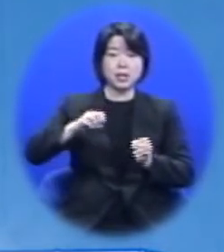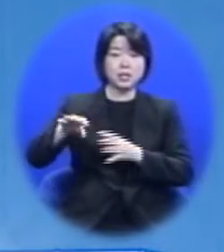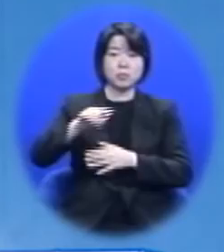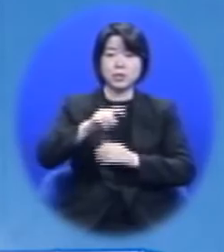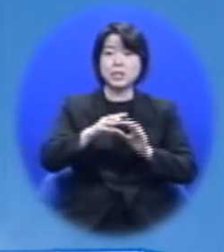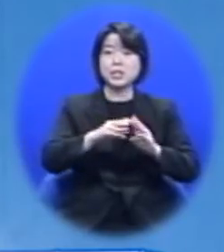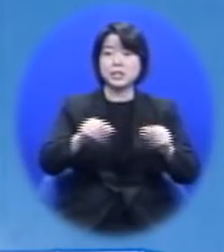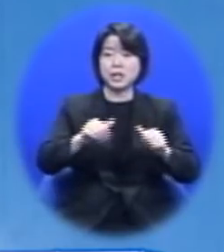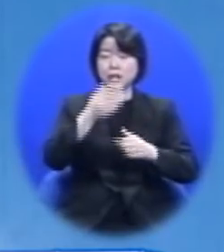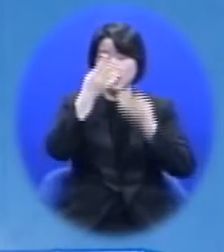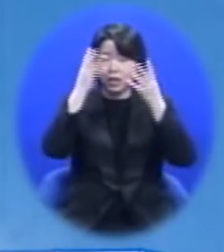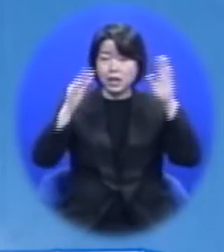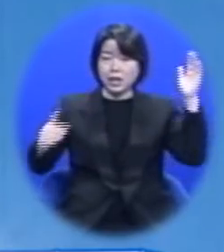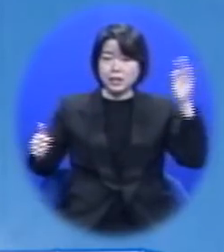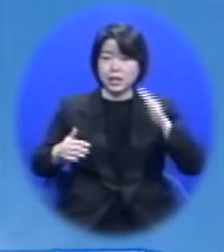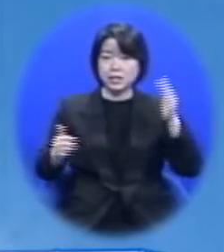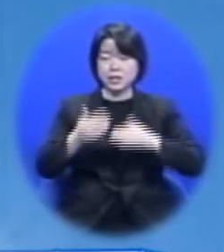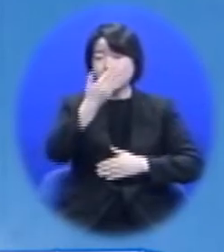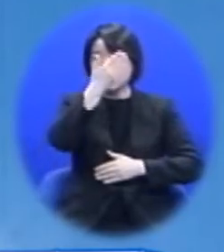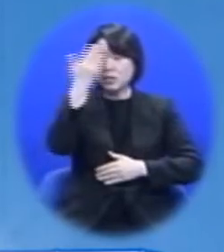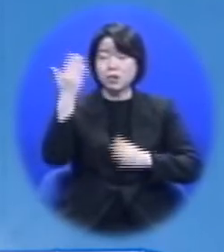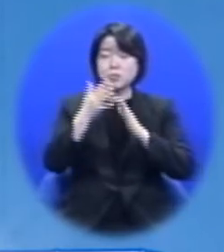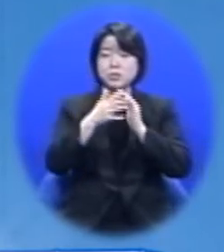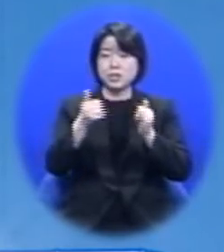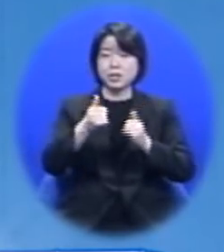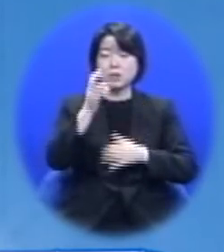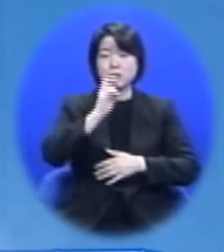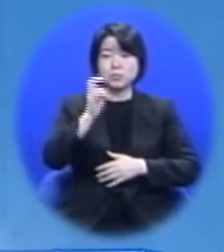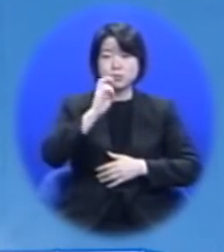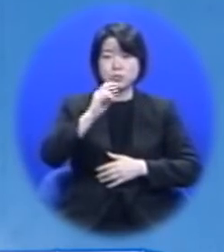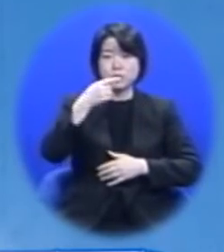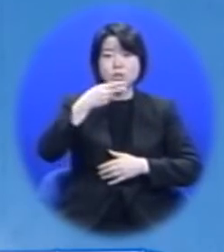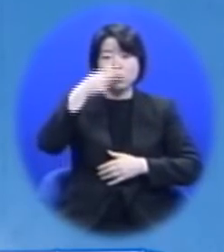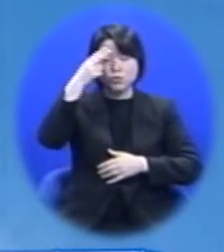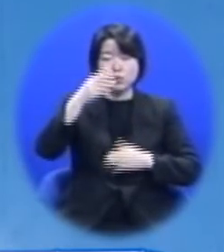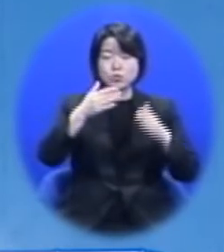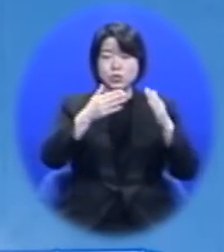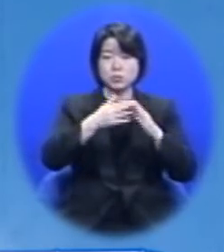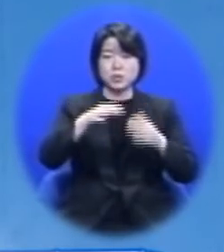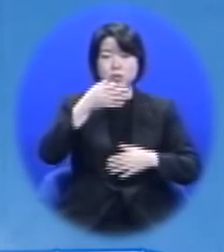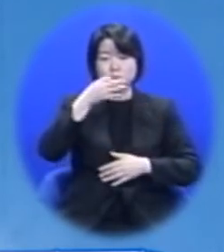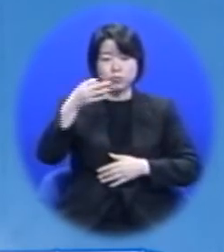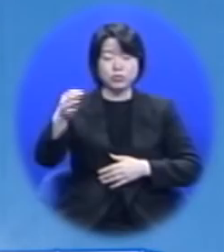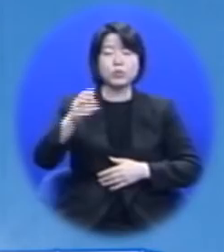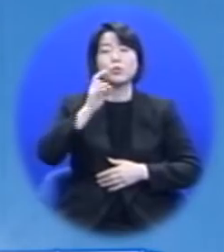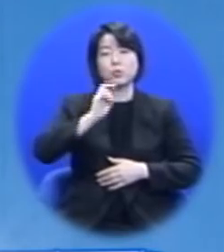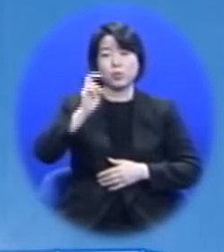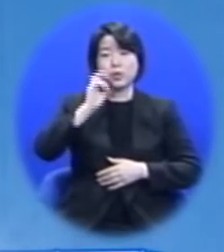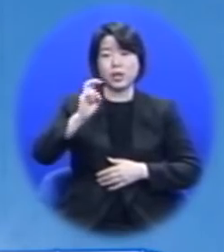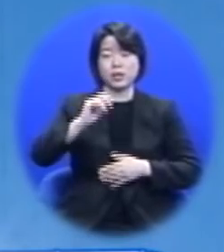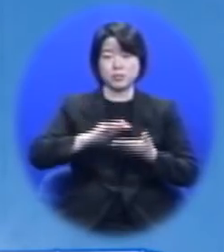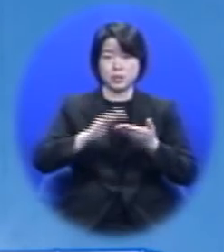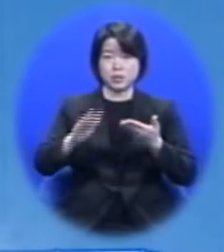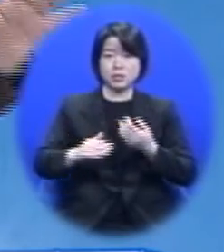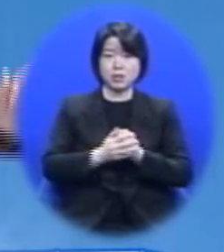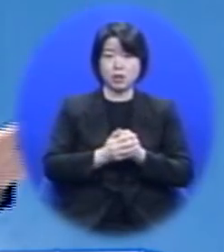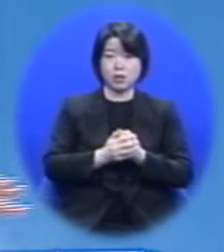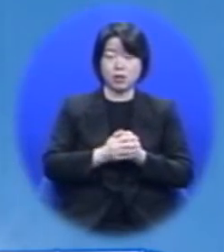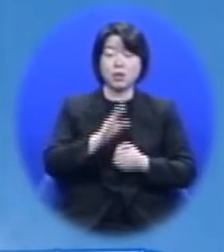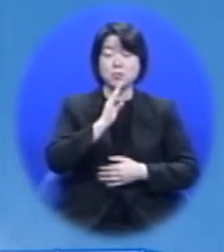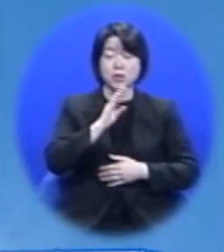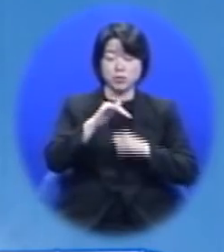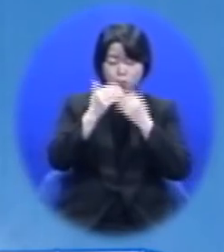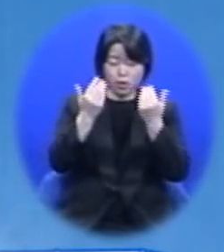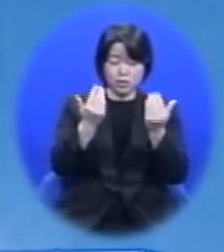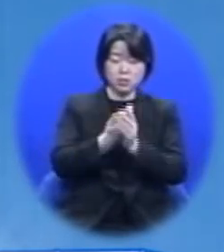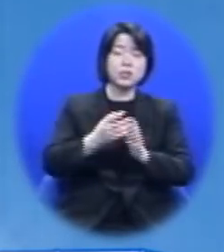땅의 대학생들, 젊은이들이 부른 술집에서 술 먹고 부르던 노래예요. 그러면 이제 완전히 나라가